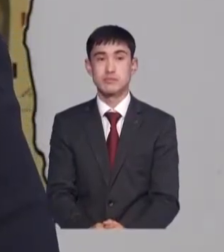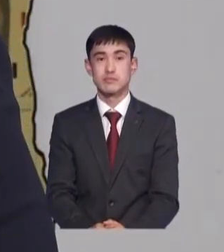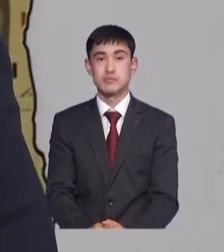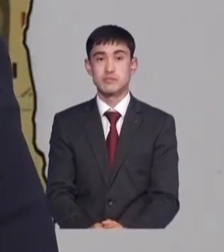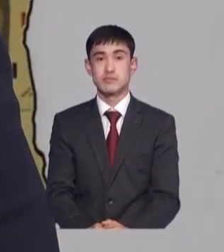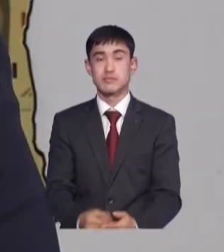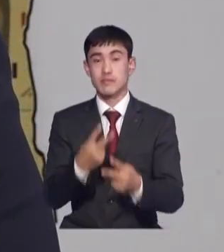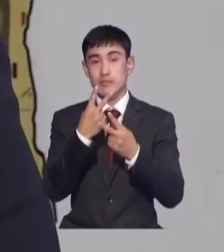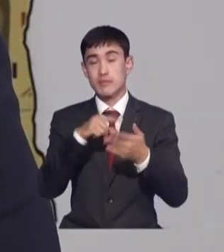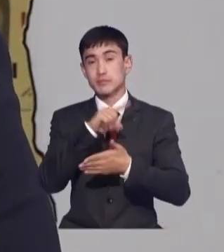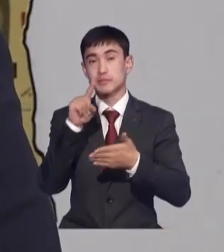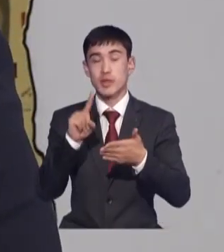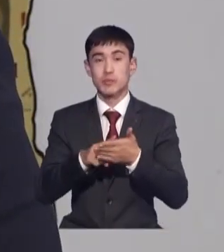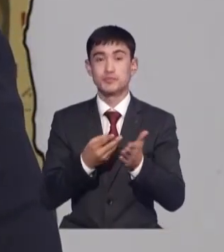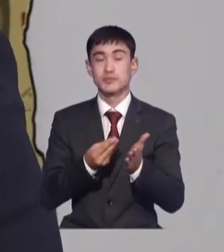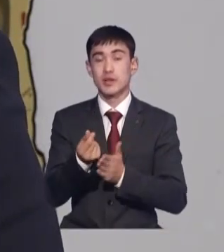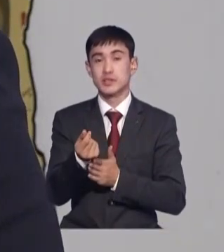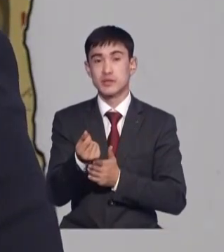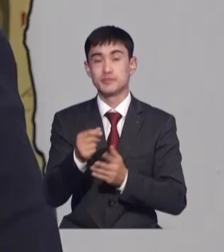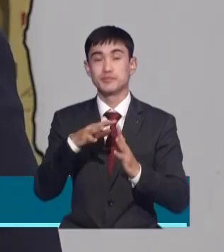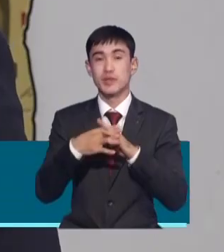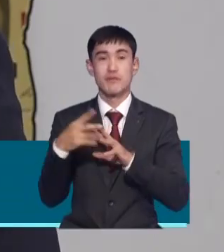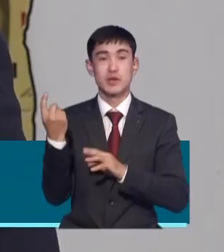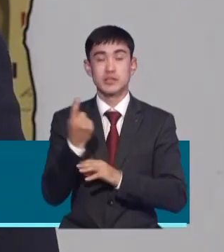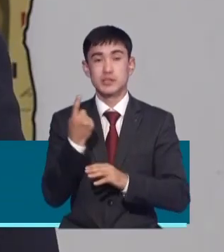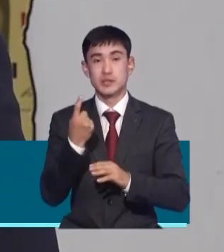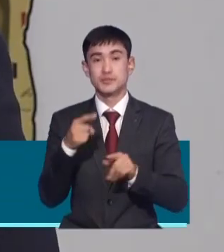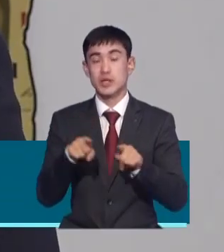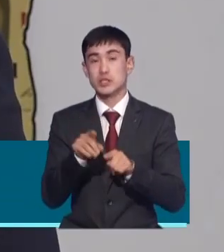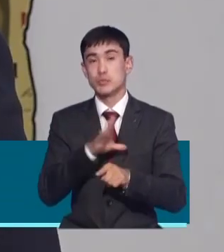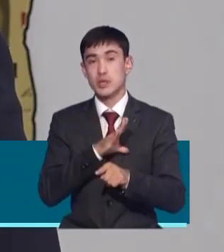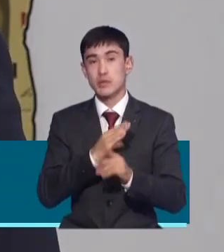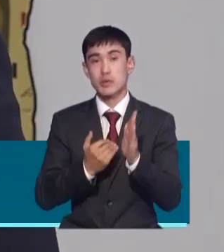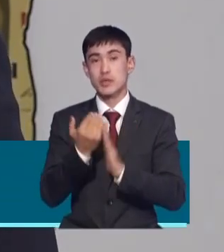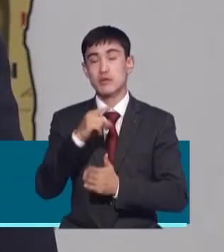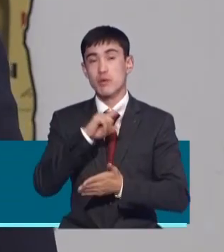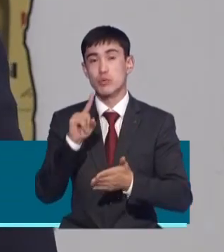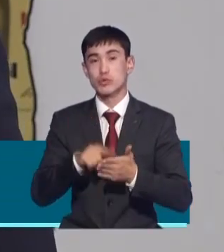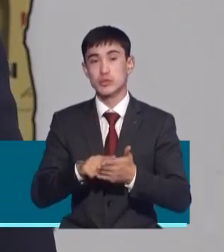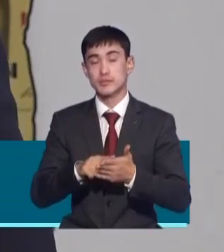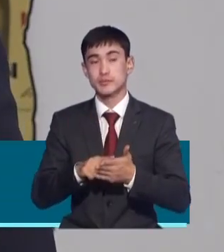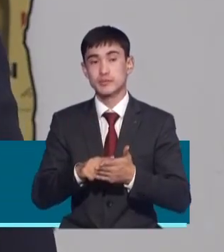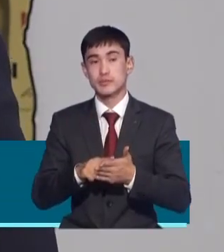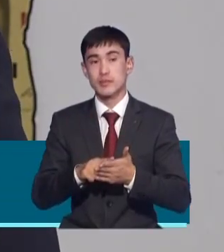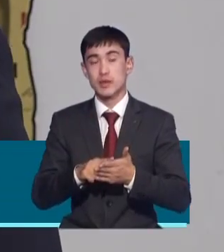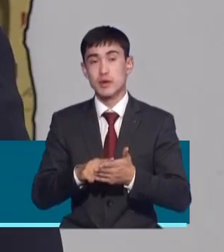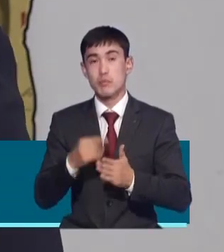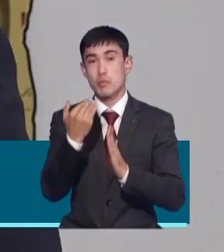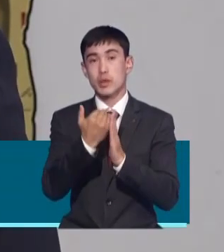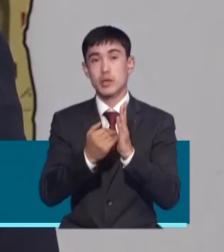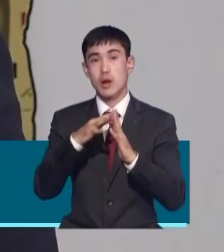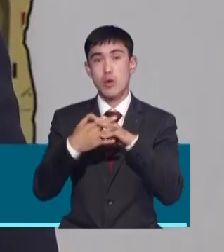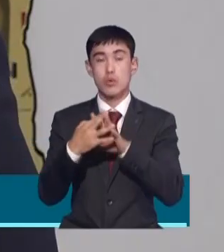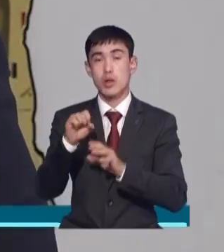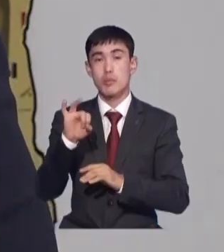Рассматривались вопросы финансирования сельского хозяйства. Также были подняты вопросы по программе «Аул